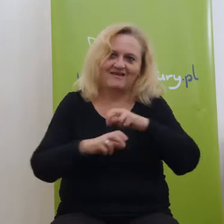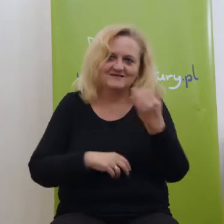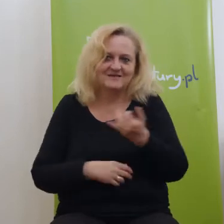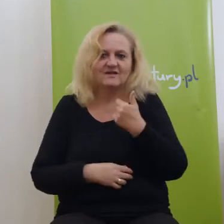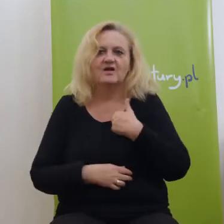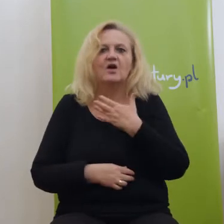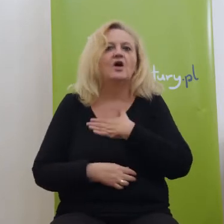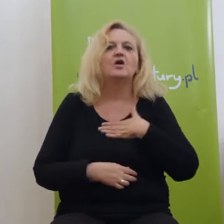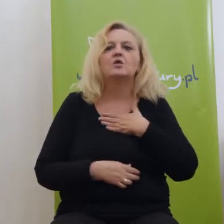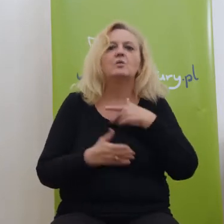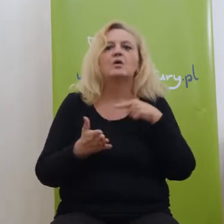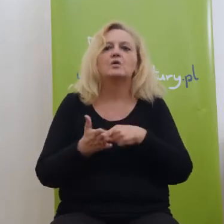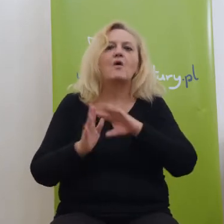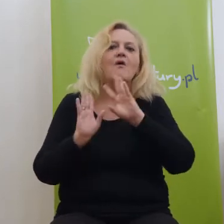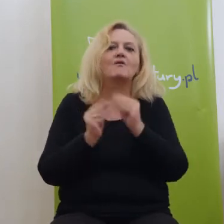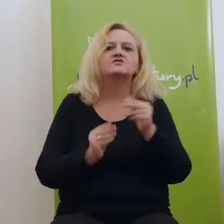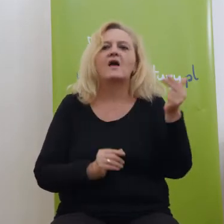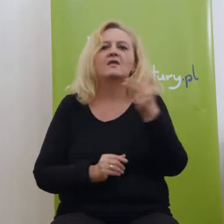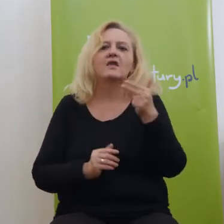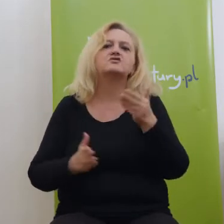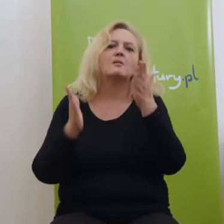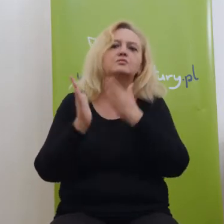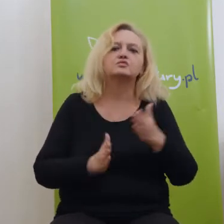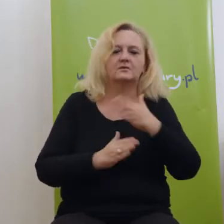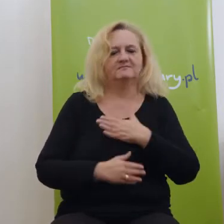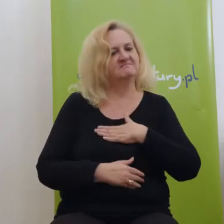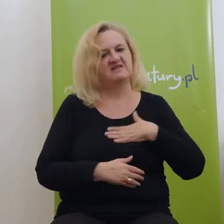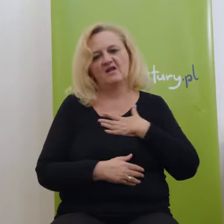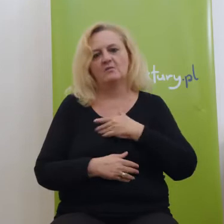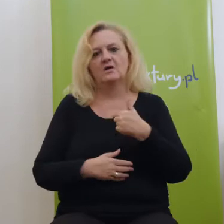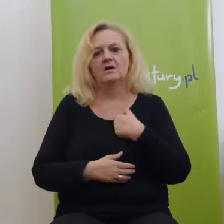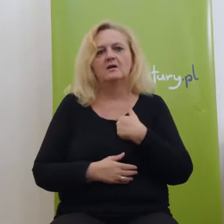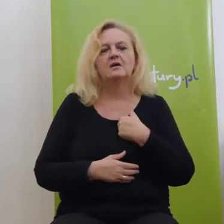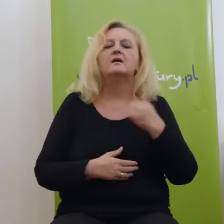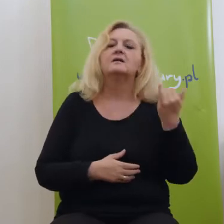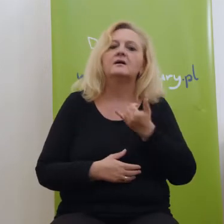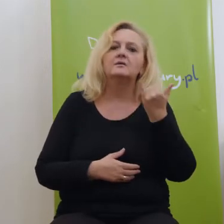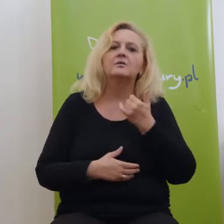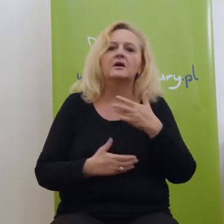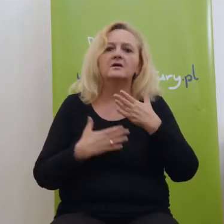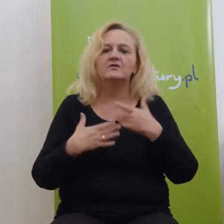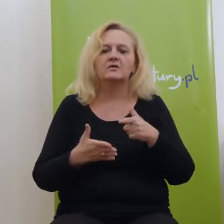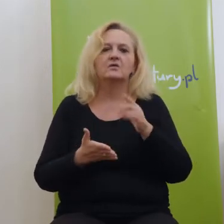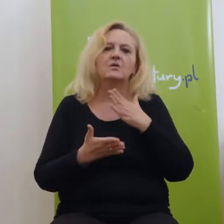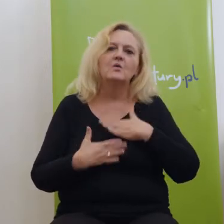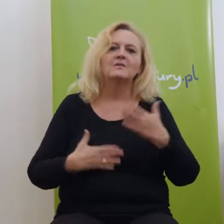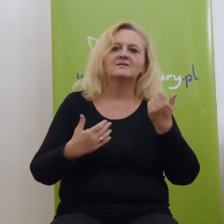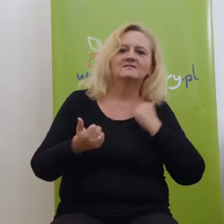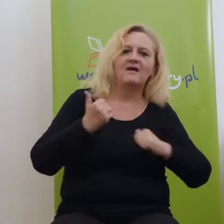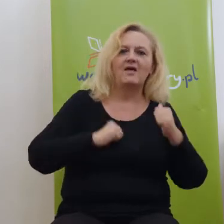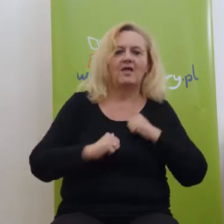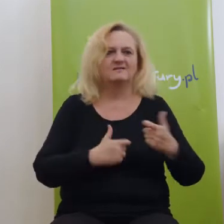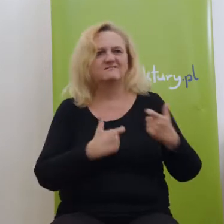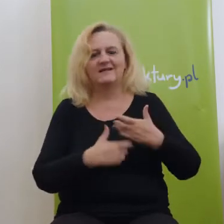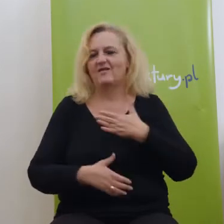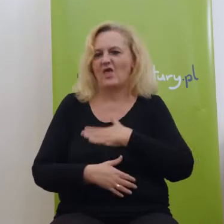Bardzo nie lubiłam tych wszystkich niedzielnych przygotowań, bo ja w ogóle bardzo przeżywałam zawsze terror ubraniowy.